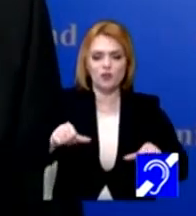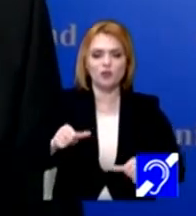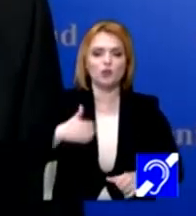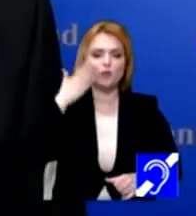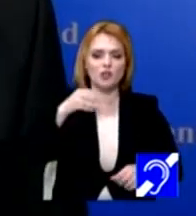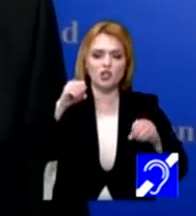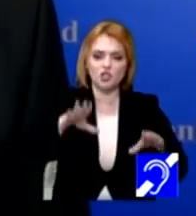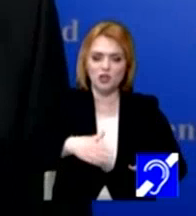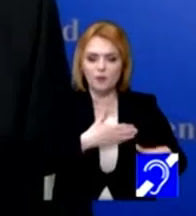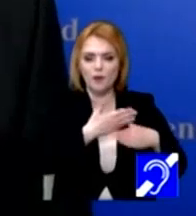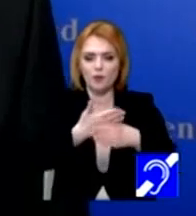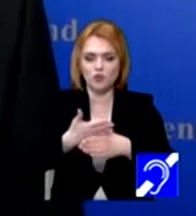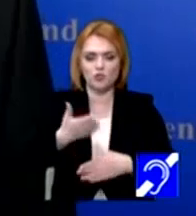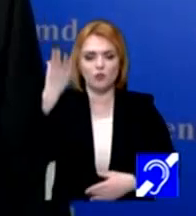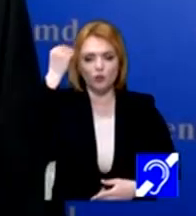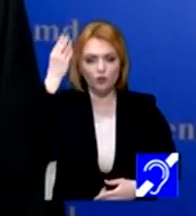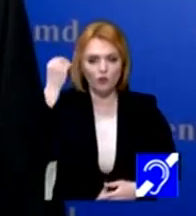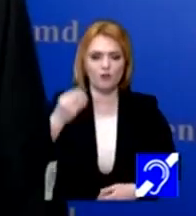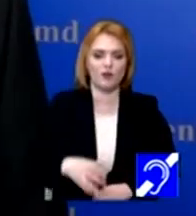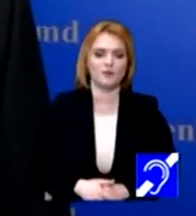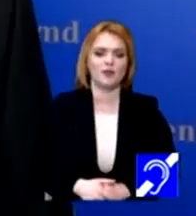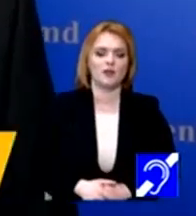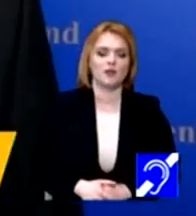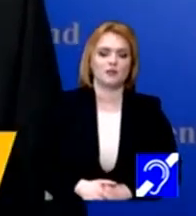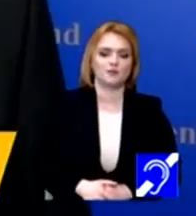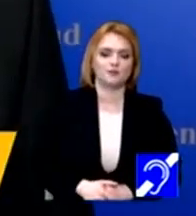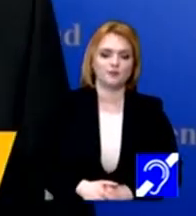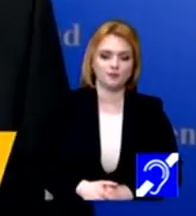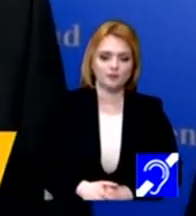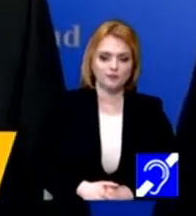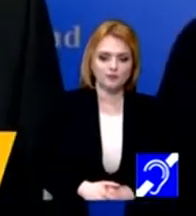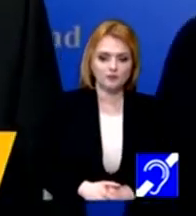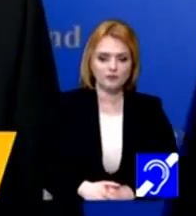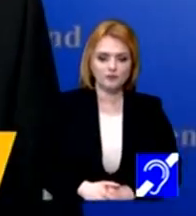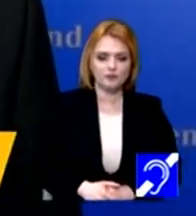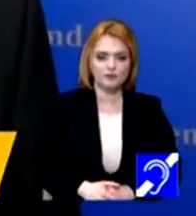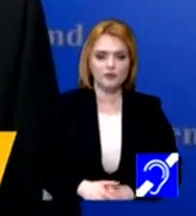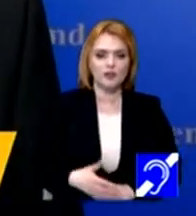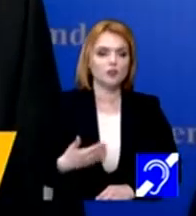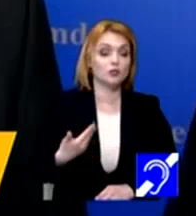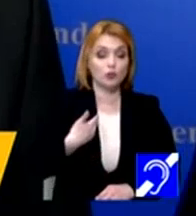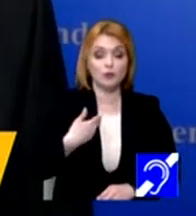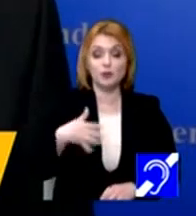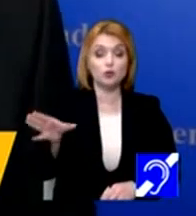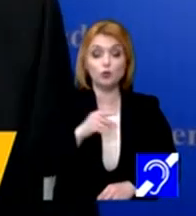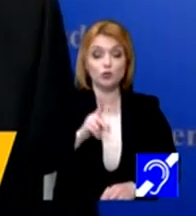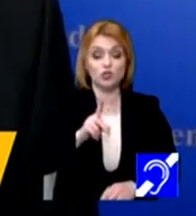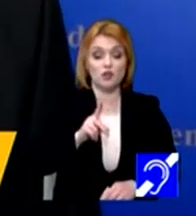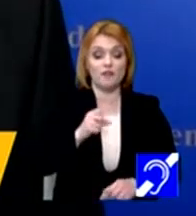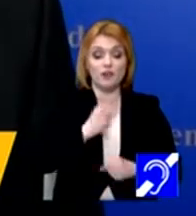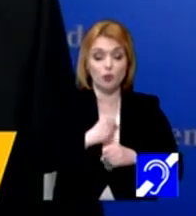al Republicii Moldova în Uniunea Europeană și noi, prin tot ceea ce am făcut și prin aceste